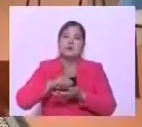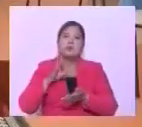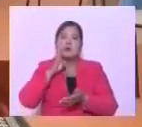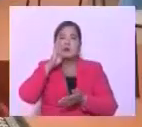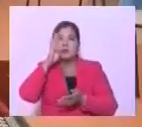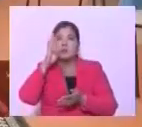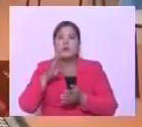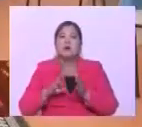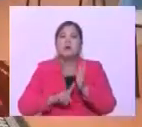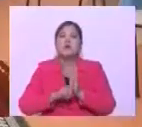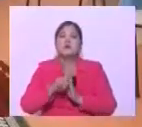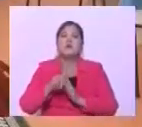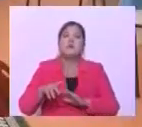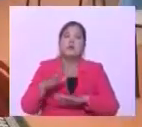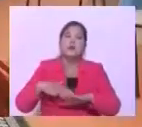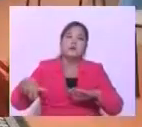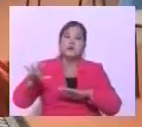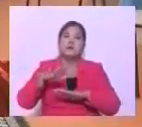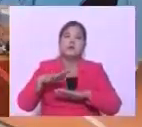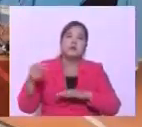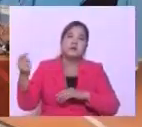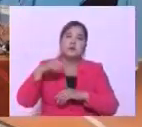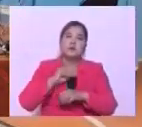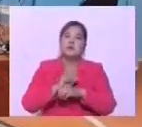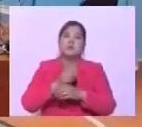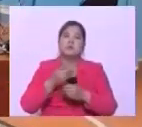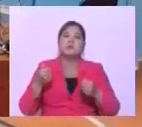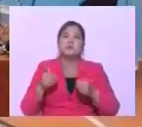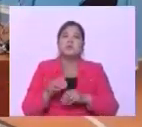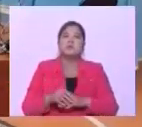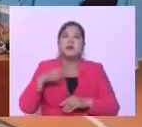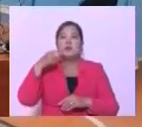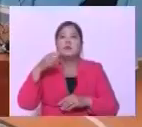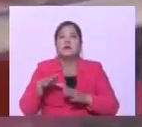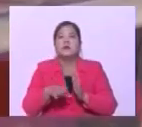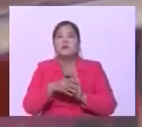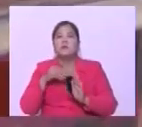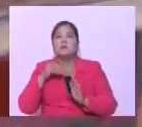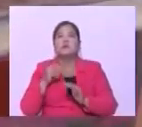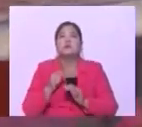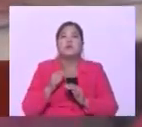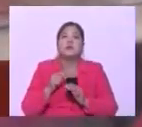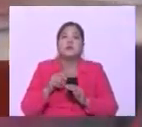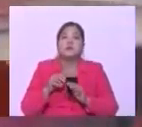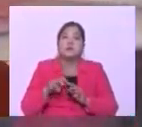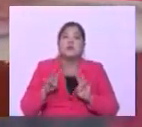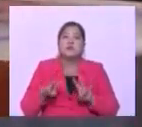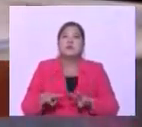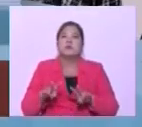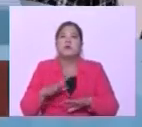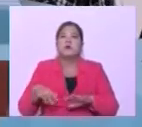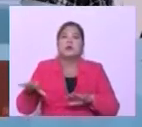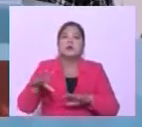бері халықтың келуі тоқтап жатқан жоқ, келіп жатыр. Айта кетейік, бұл референдум учаскесінде дауыс беру үшін барлығына жағдай